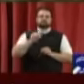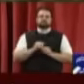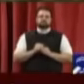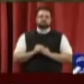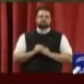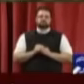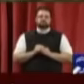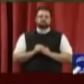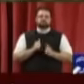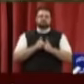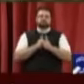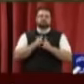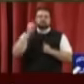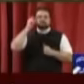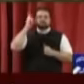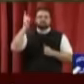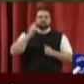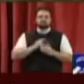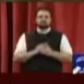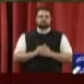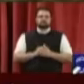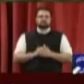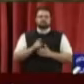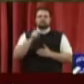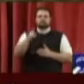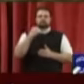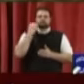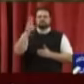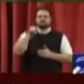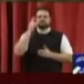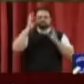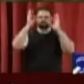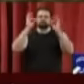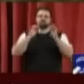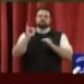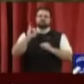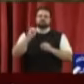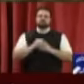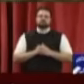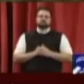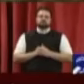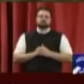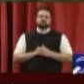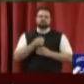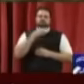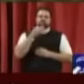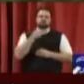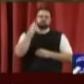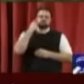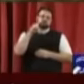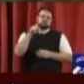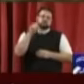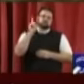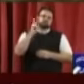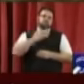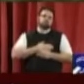înțelepciune, la modul că tu primești un dar de la cineva. Și mai spui, știi, nu-mi place darul ăsta sau